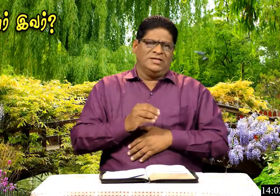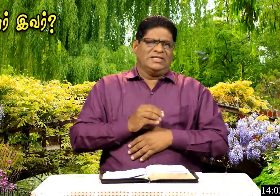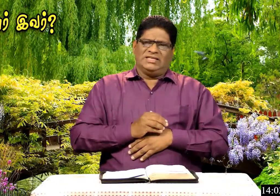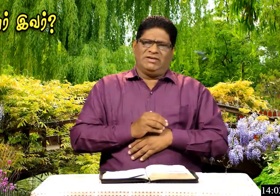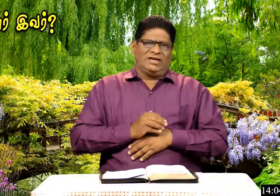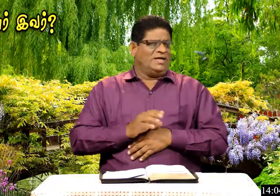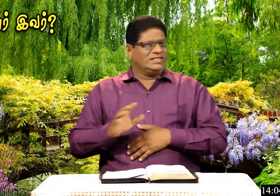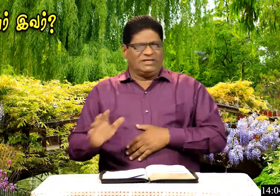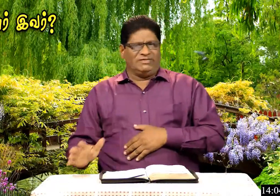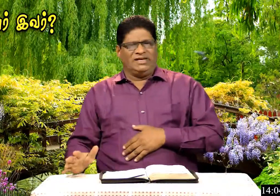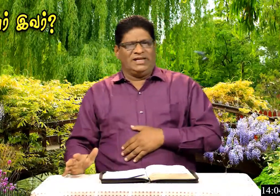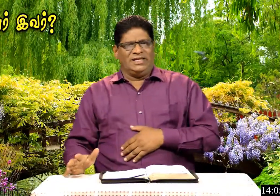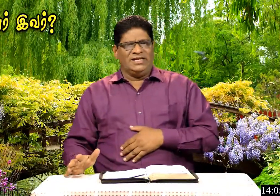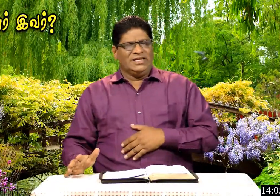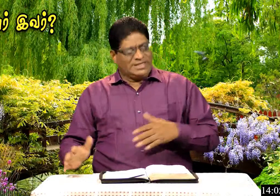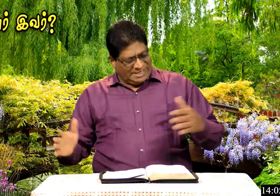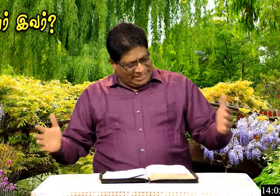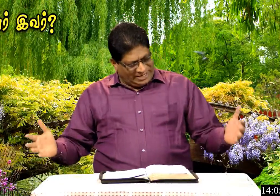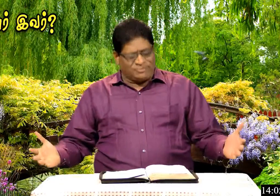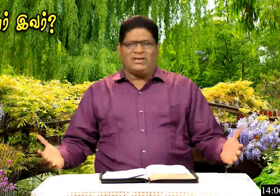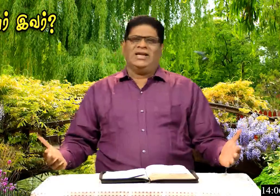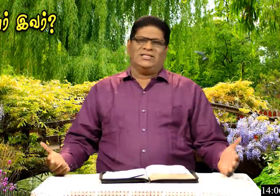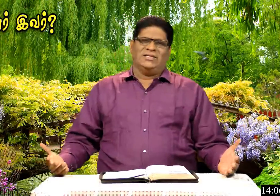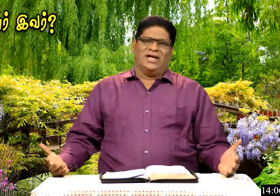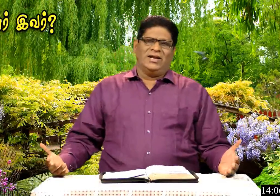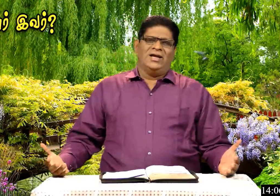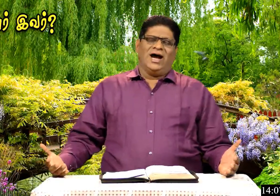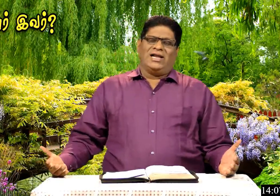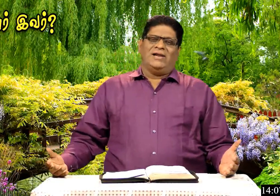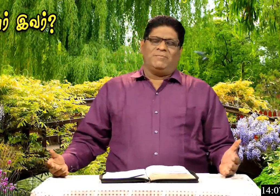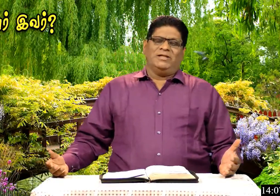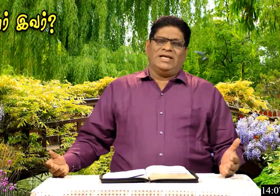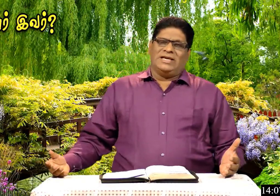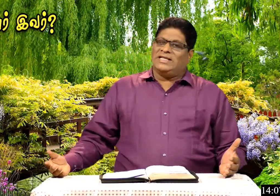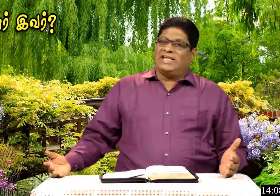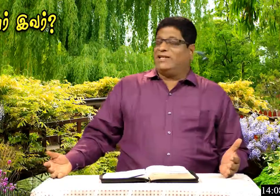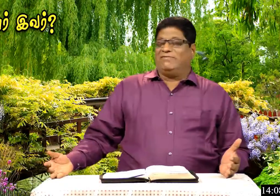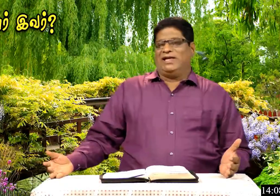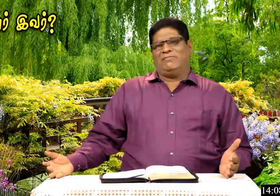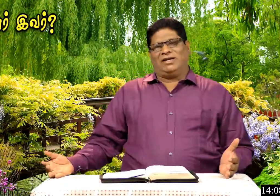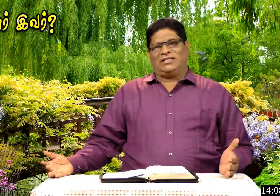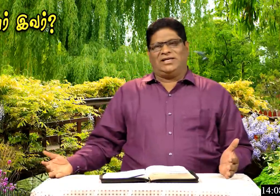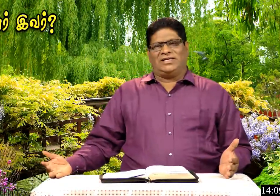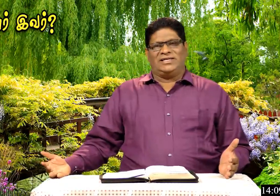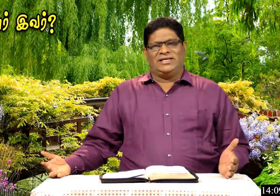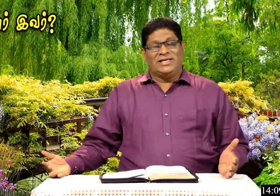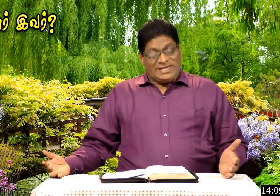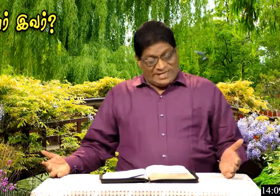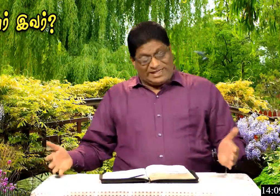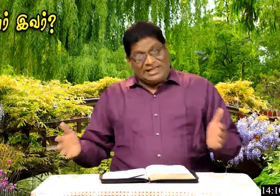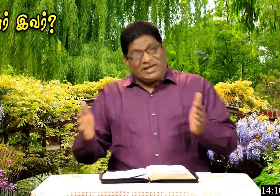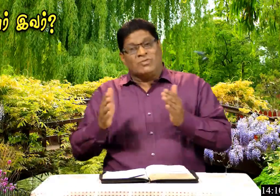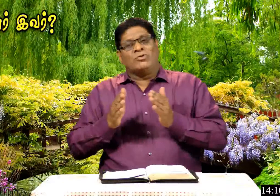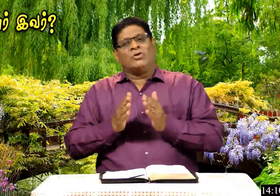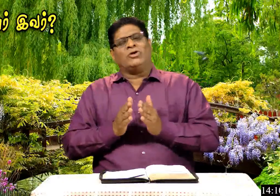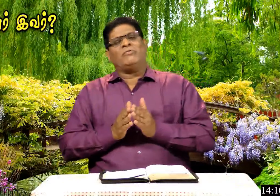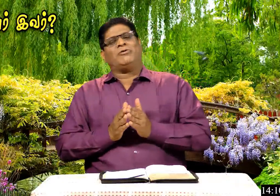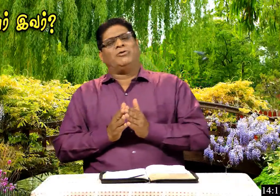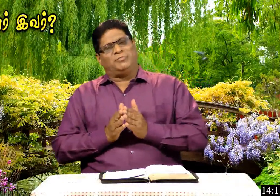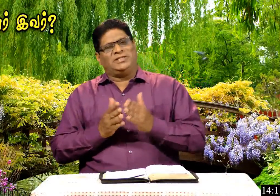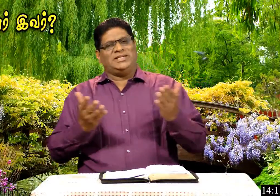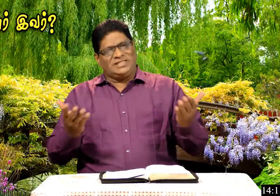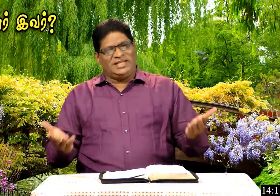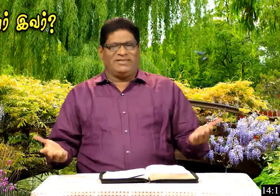கேட்பது தவறா? தவறில்லை. இரண்டும் நல்லதுதான். ஆனால் இப்பொழுது என்ன தெரியவில்லை மார்த்தாளுக்கு? எதற்கு